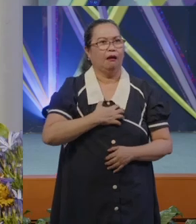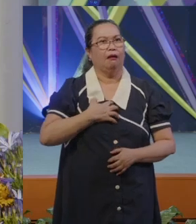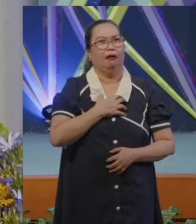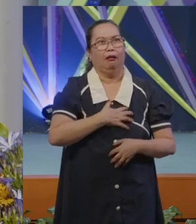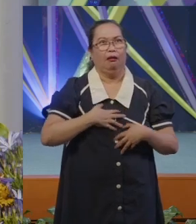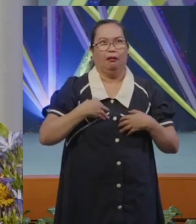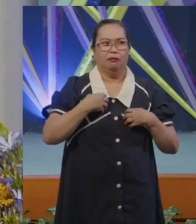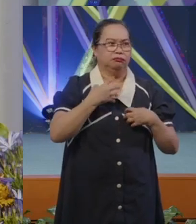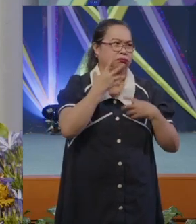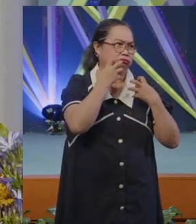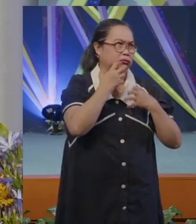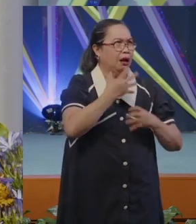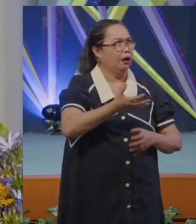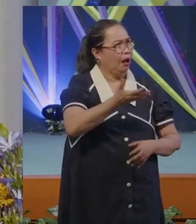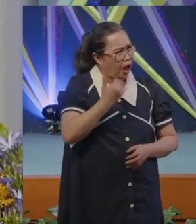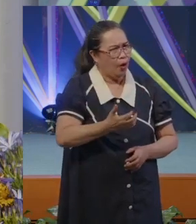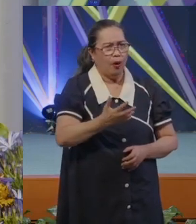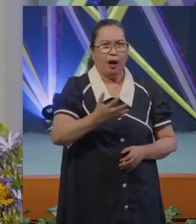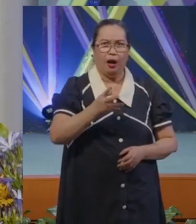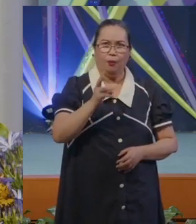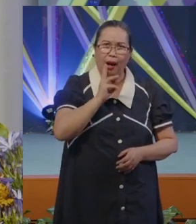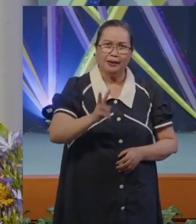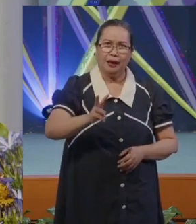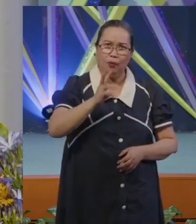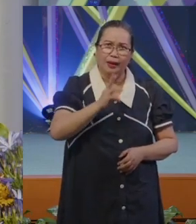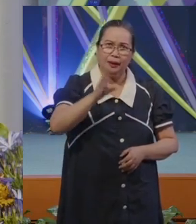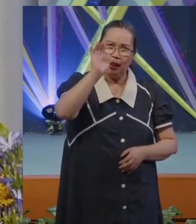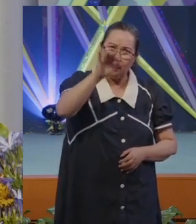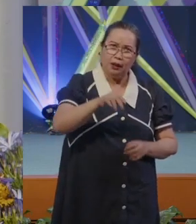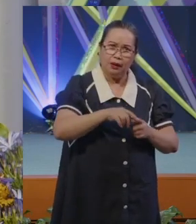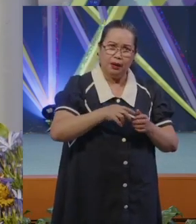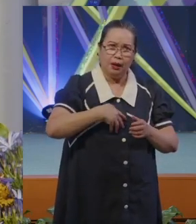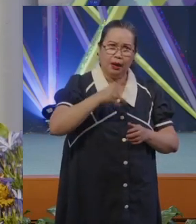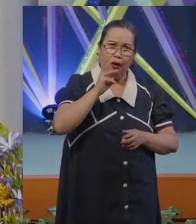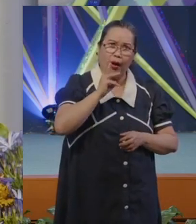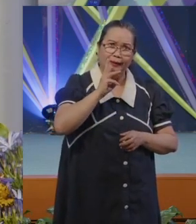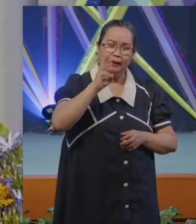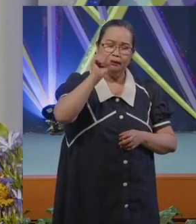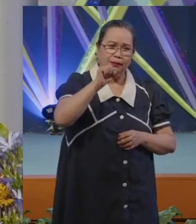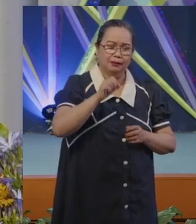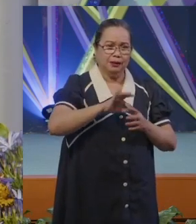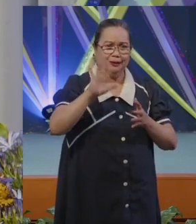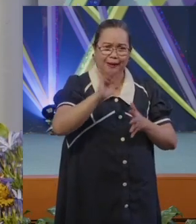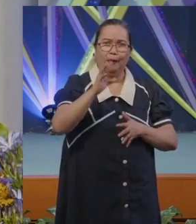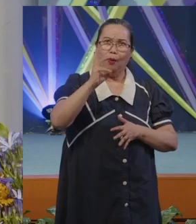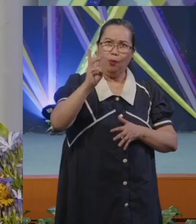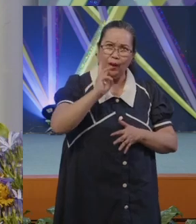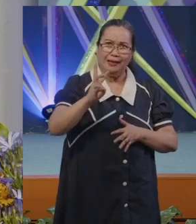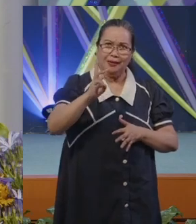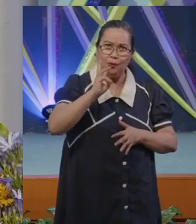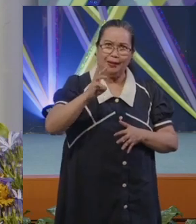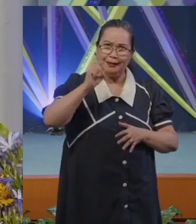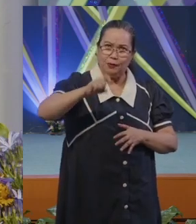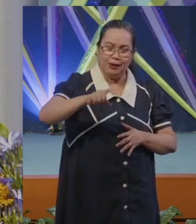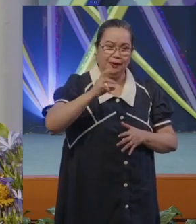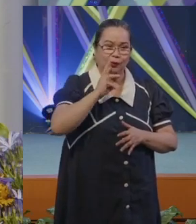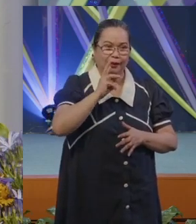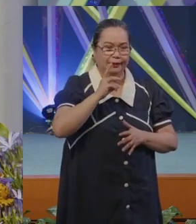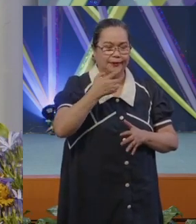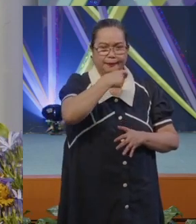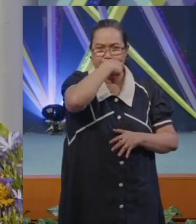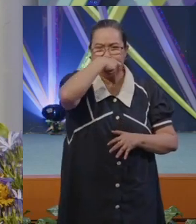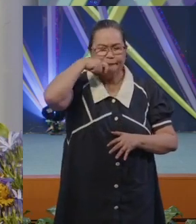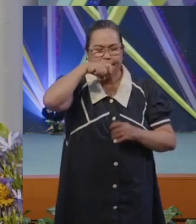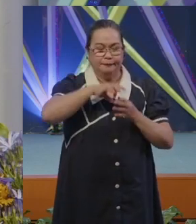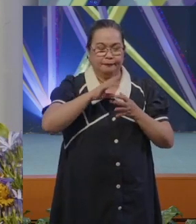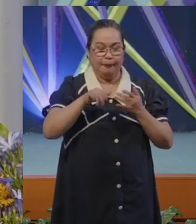reklamo. Tubig, tubig, para silang kumakatok sa pintuan ng nawasa. Tubig, tubig, tubig. At dahil